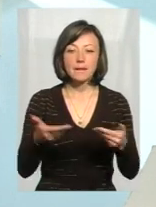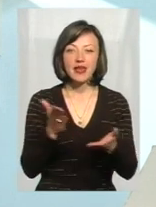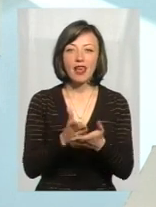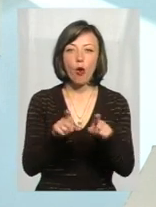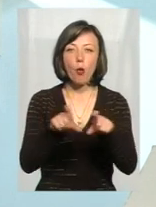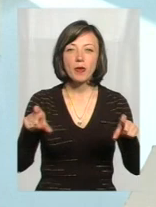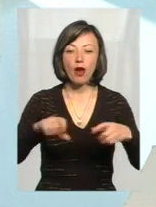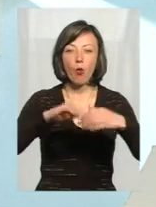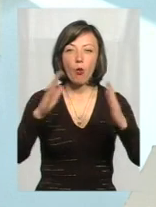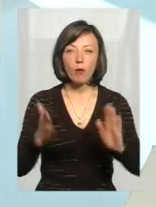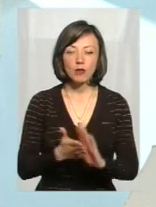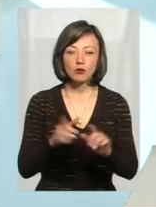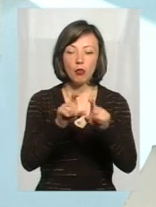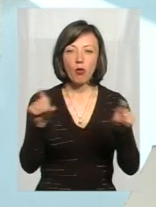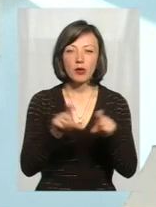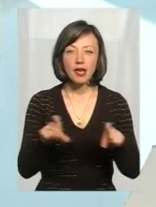об'єктом, комплексом об'єктів,